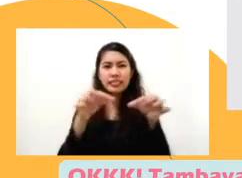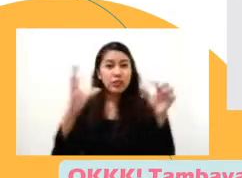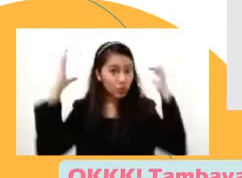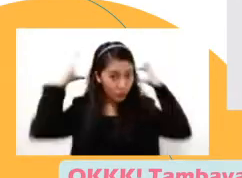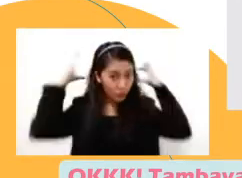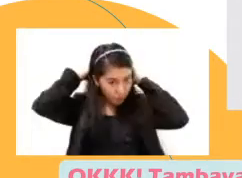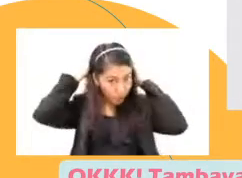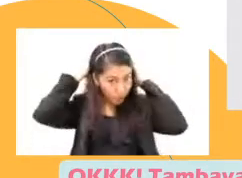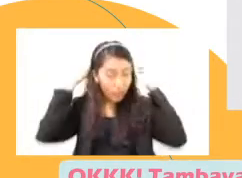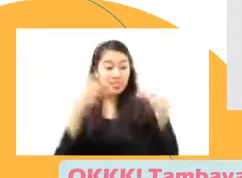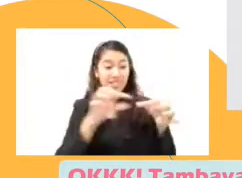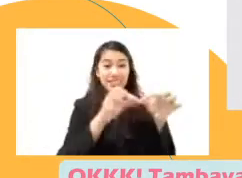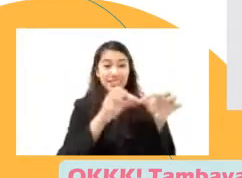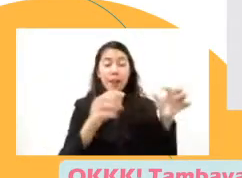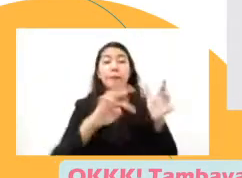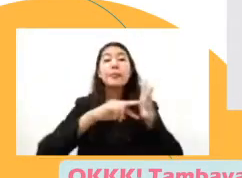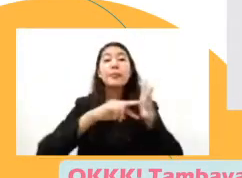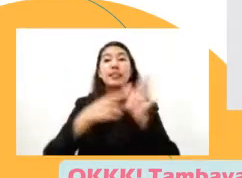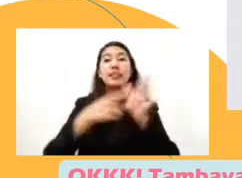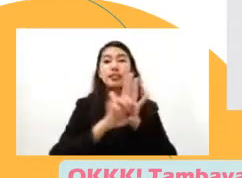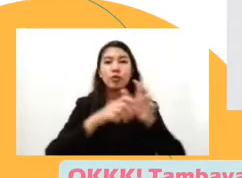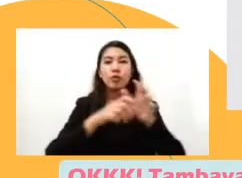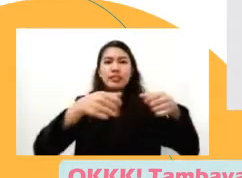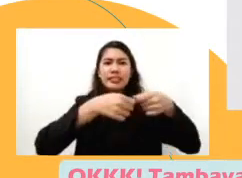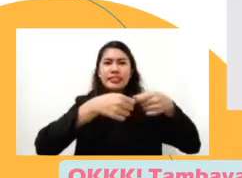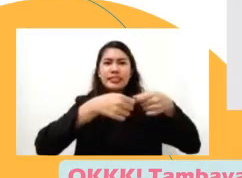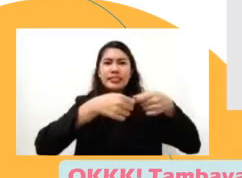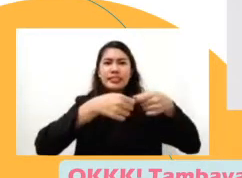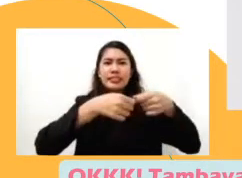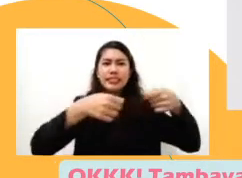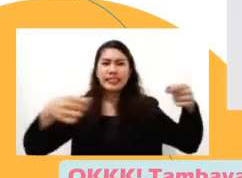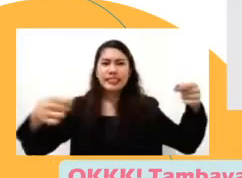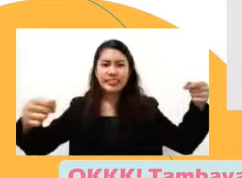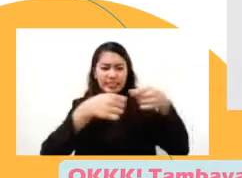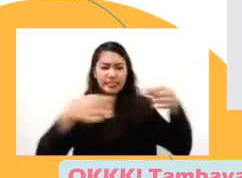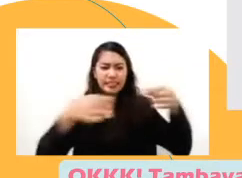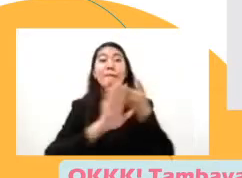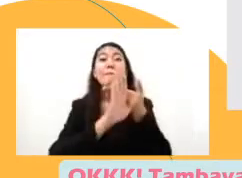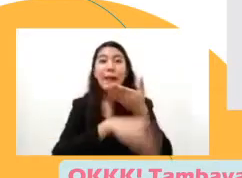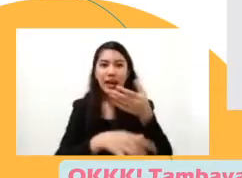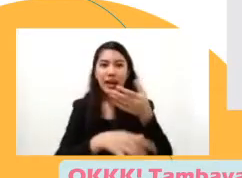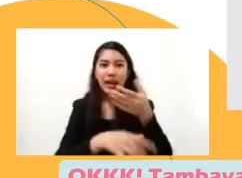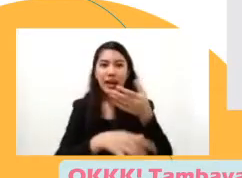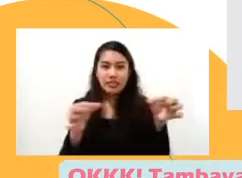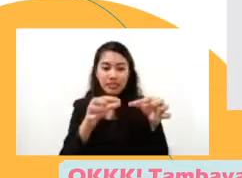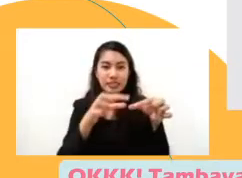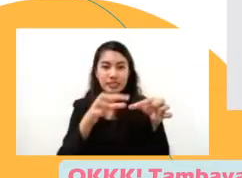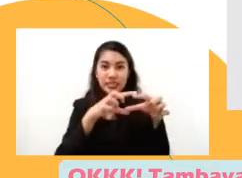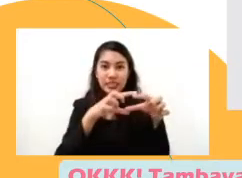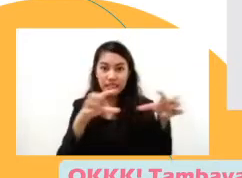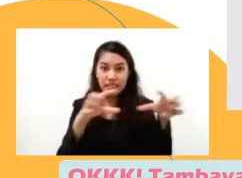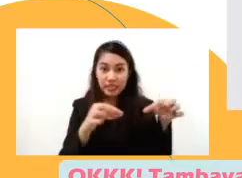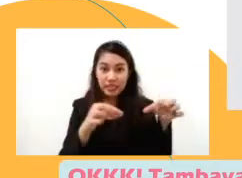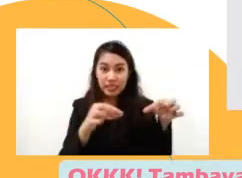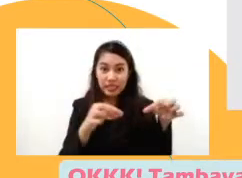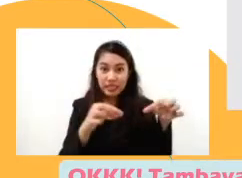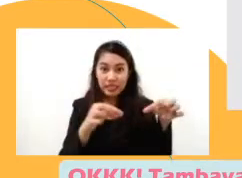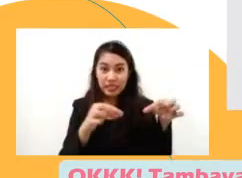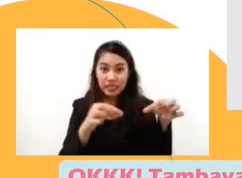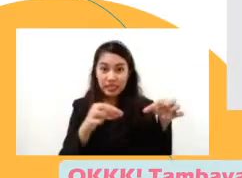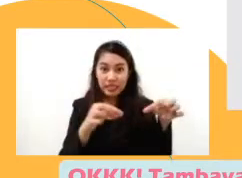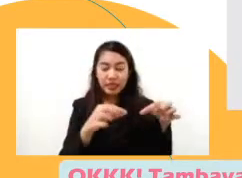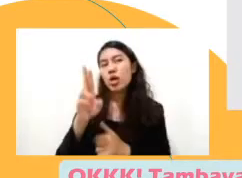mga matataas at modernong building, 'di ba? Yung mga modernong building ngayon, kapag lumilindol,